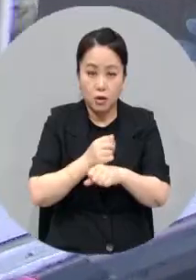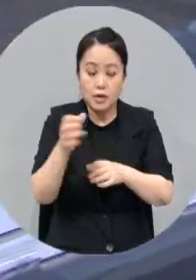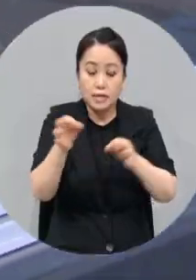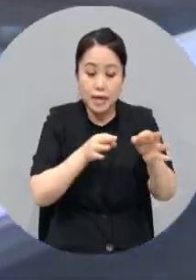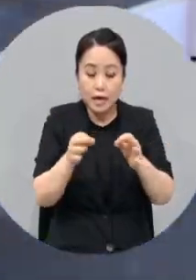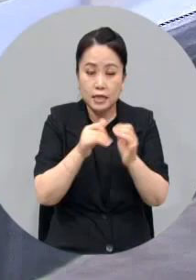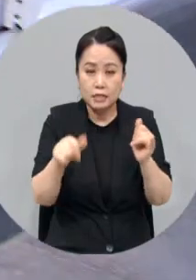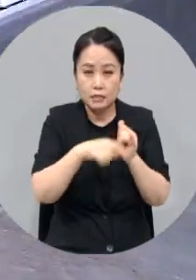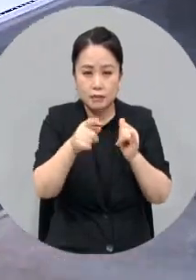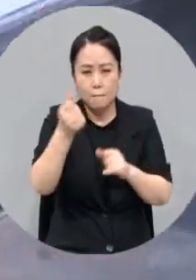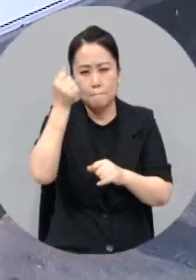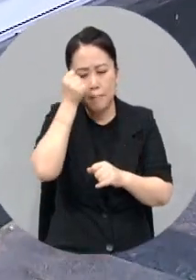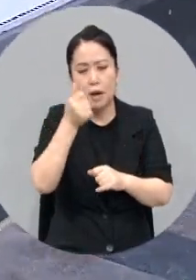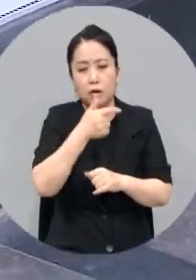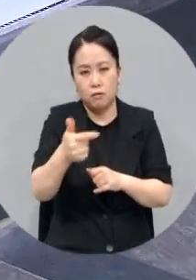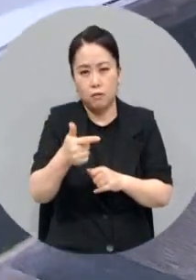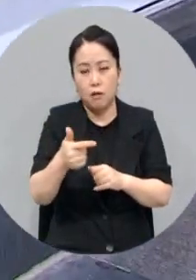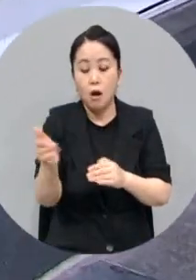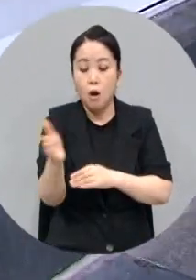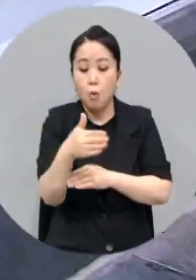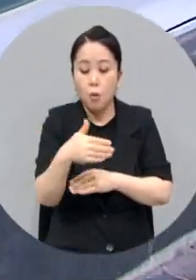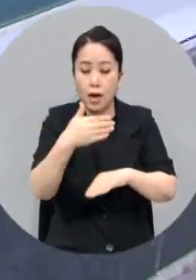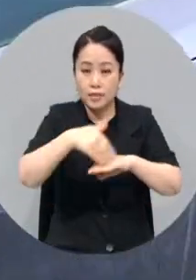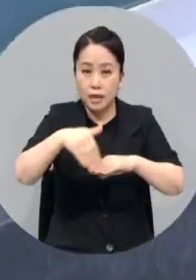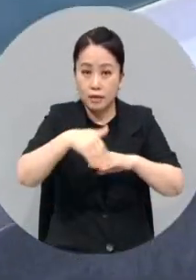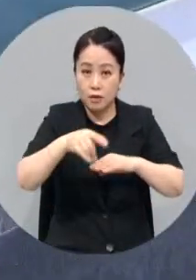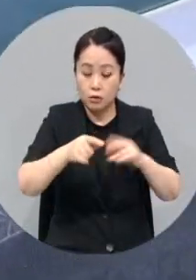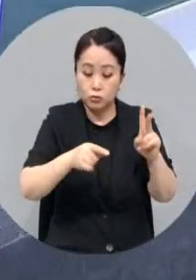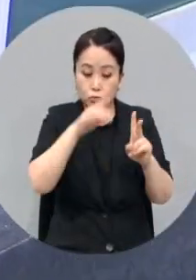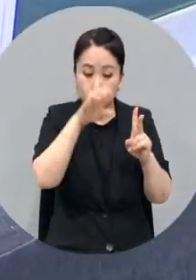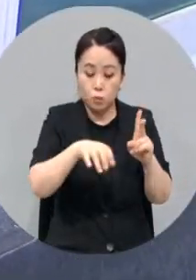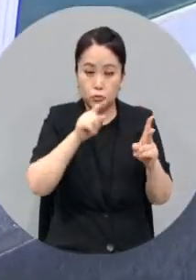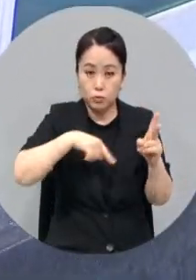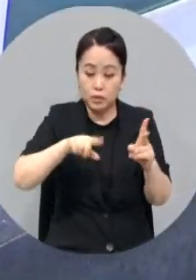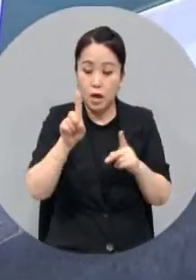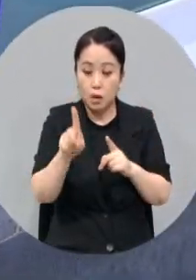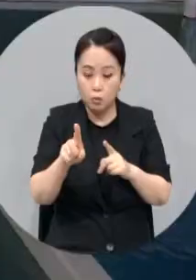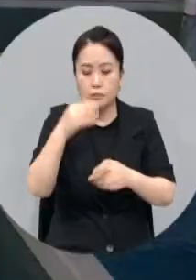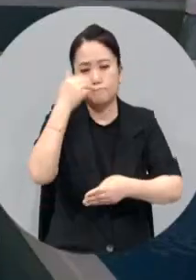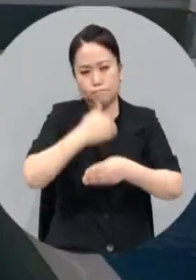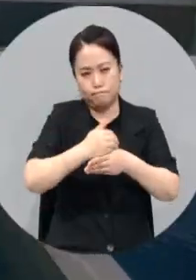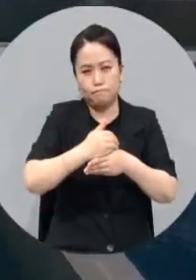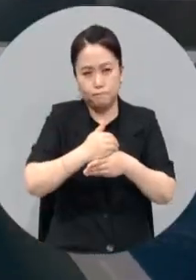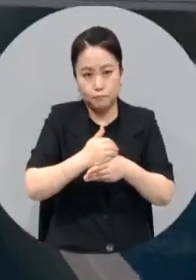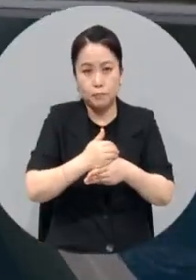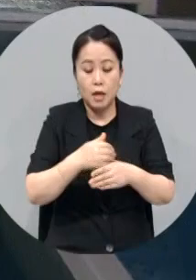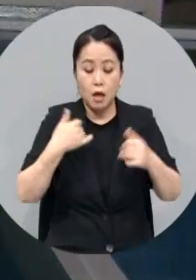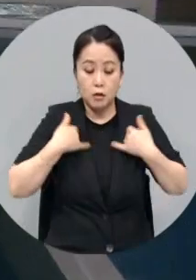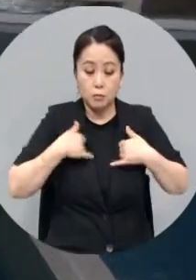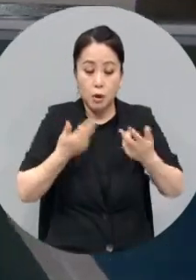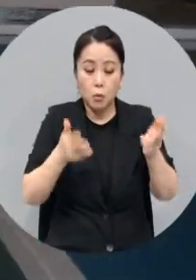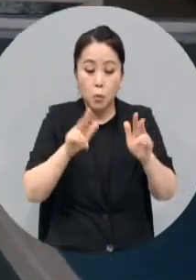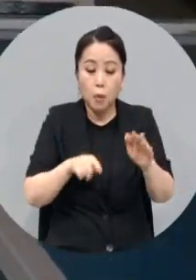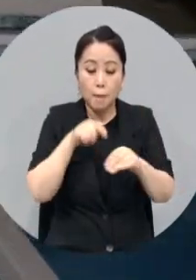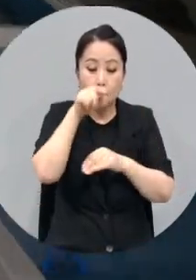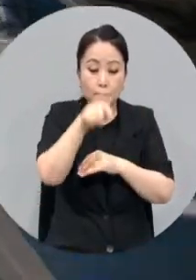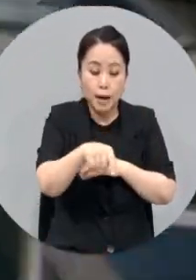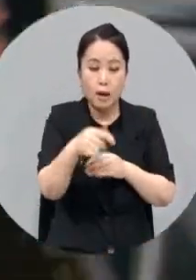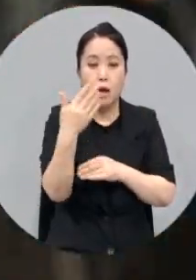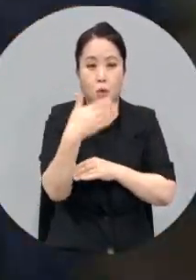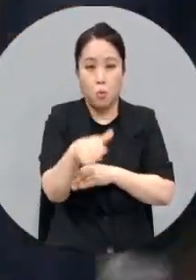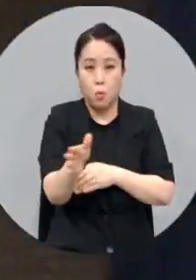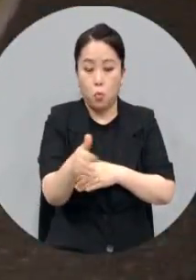맞았습니다. 회센터 두곳중한 곳은 아예 문을 닫았습니다. 수변공원 바로 맞은편에 있는